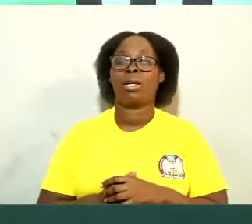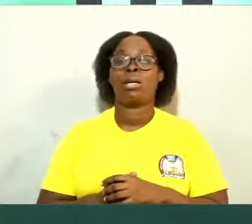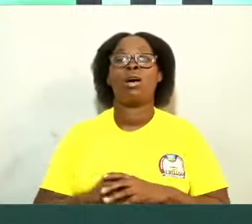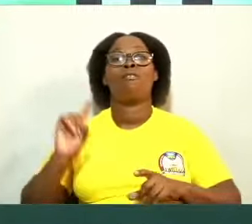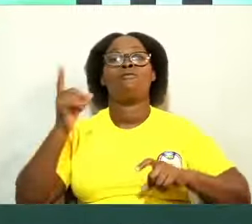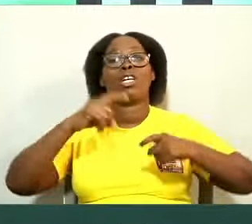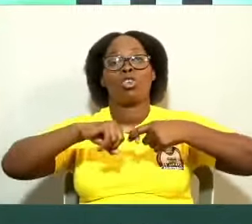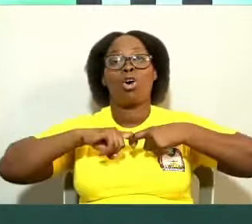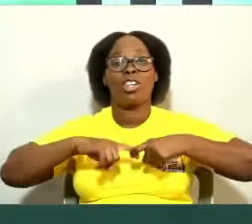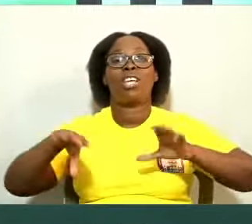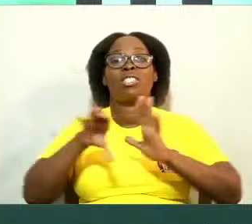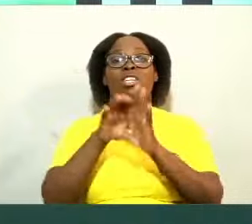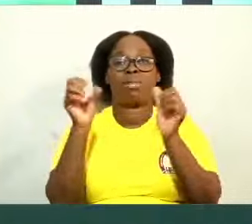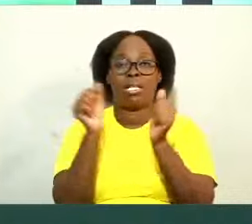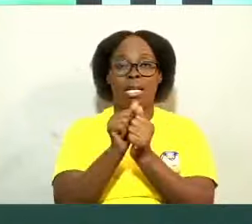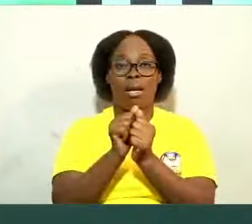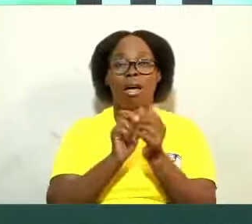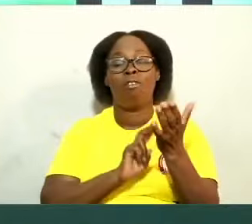Wakorintho 10:10,